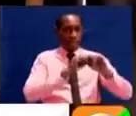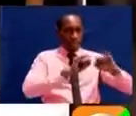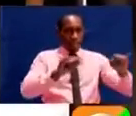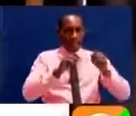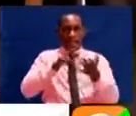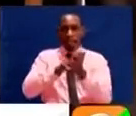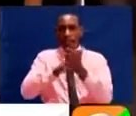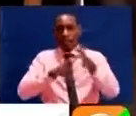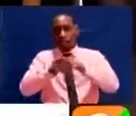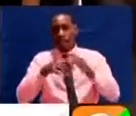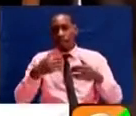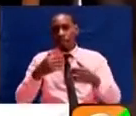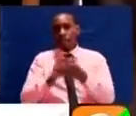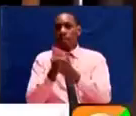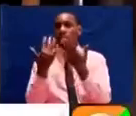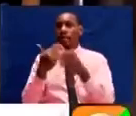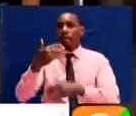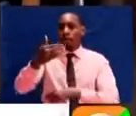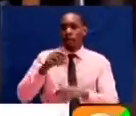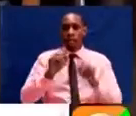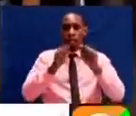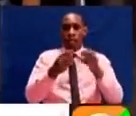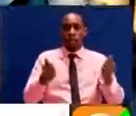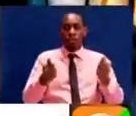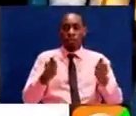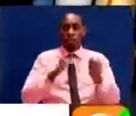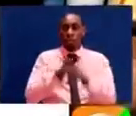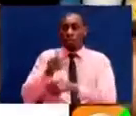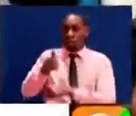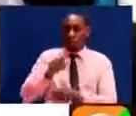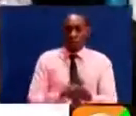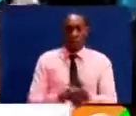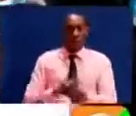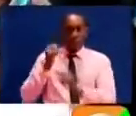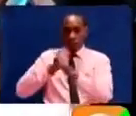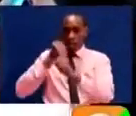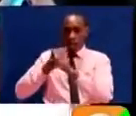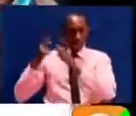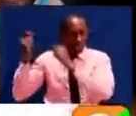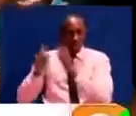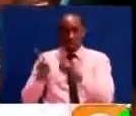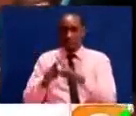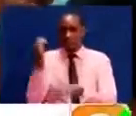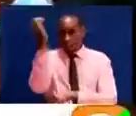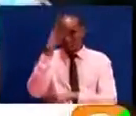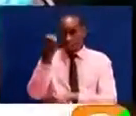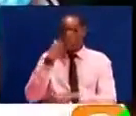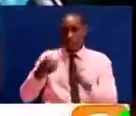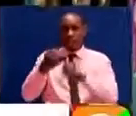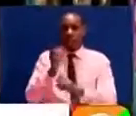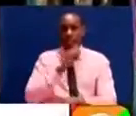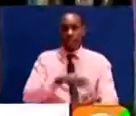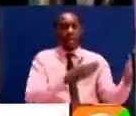kunawa mikono mara kwa mara ndio tushinde hili jambo la coronavirus. Ususi kwao urembo umeafikiwa